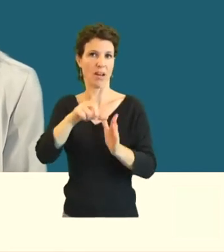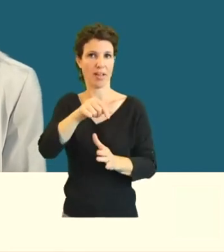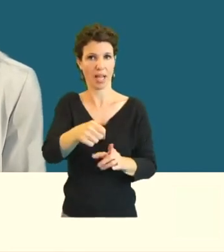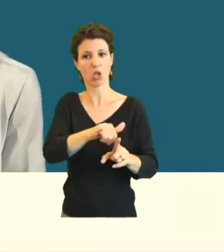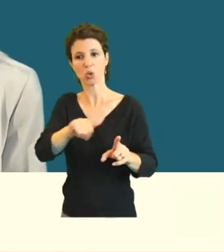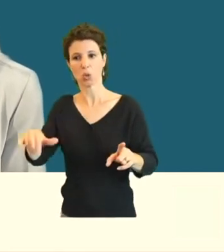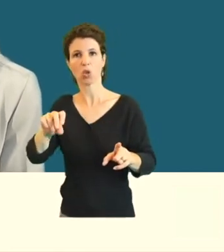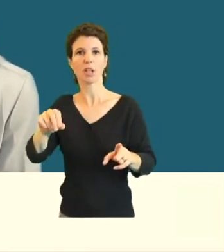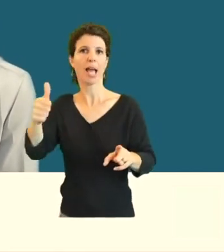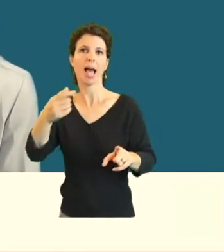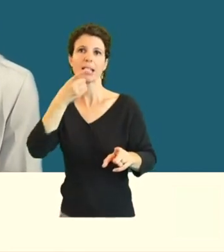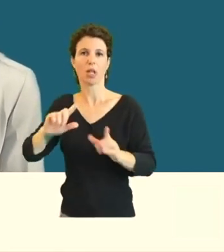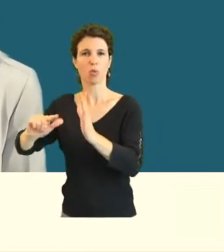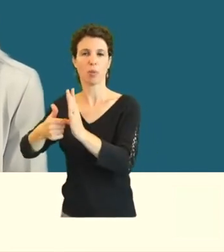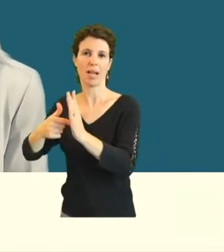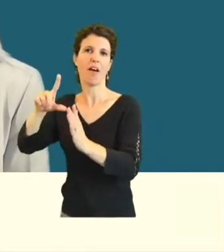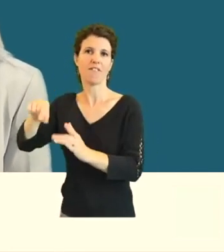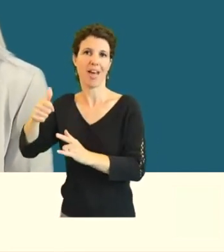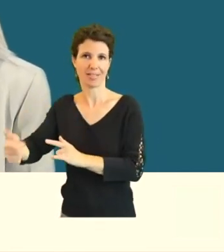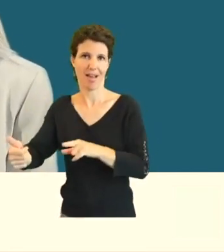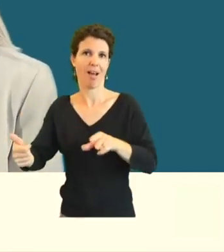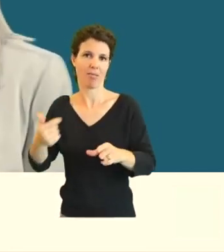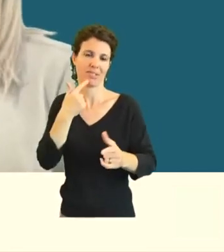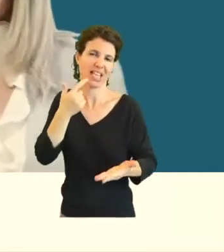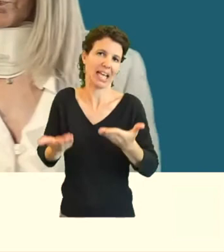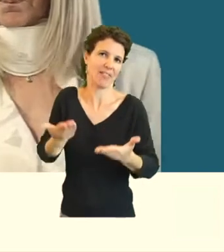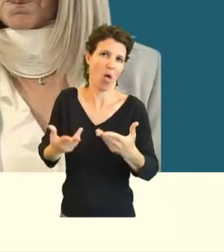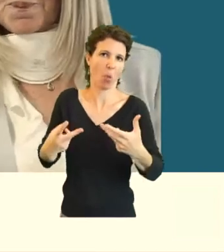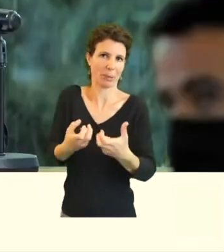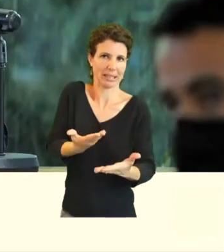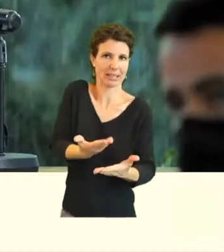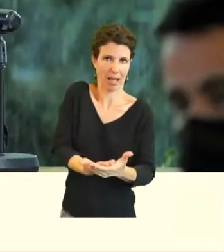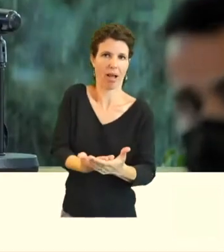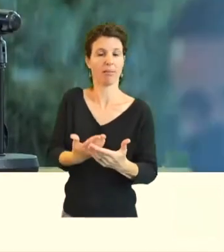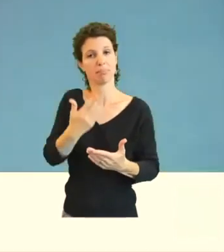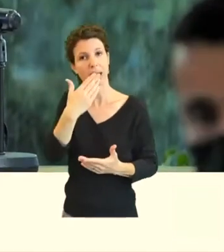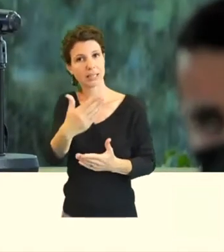décembre 2021. Je vous remercie de bien vouloir adopter ce rapport.